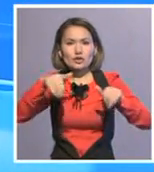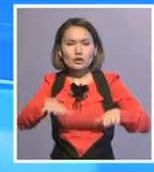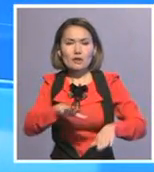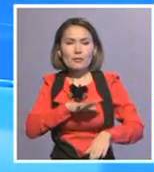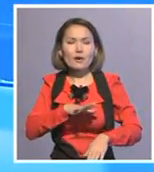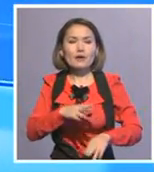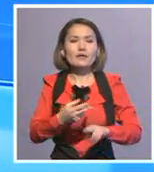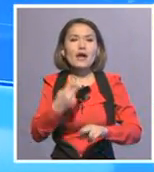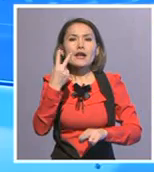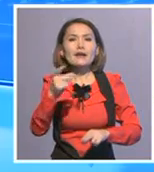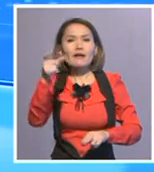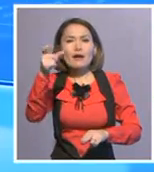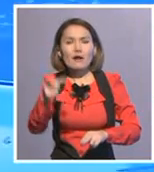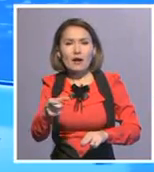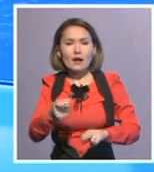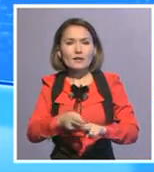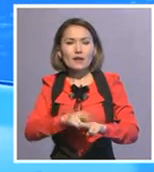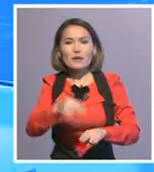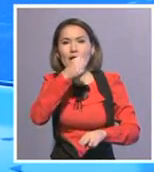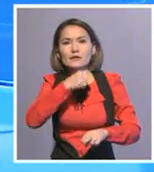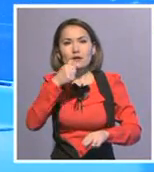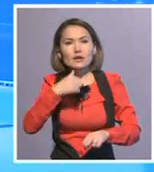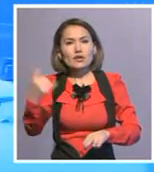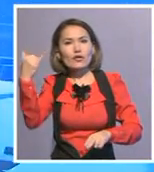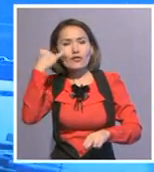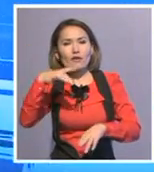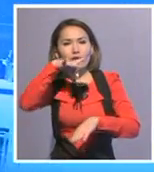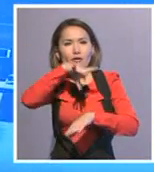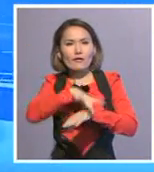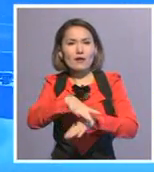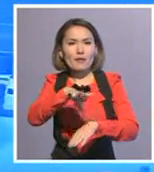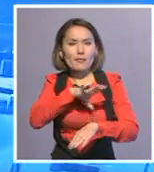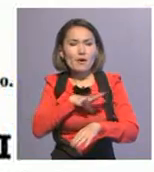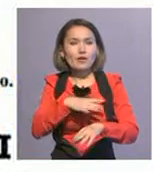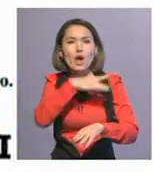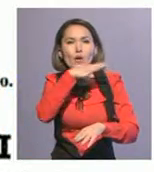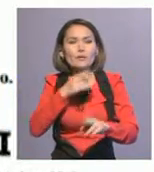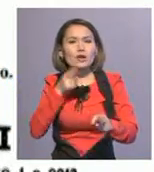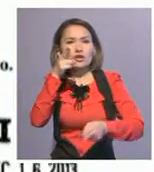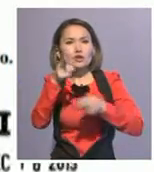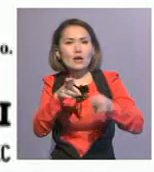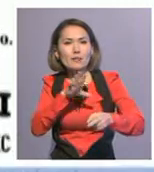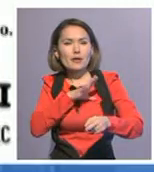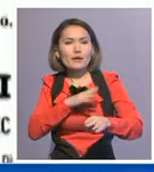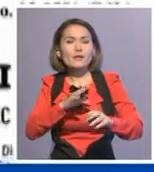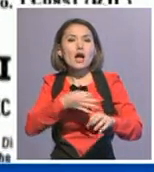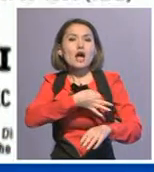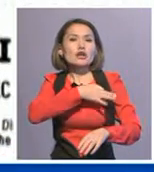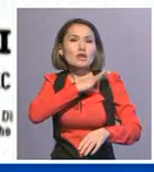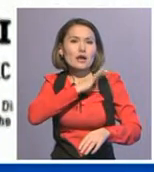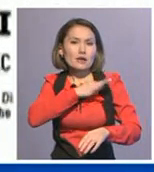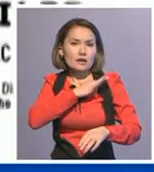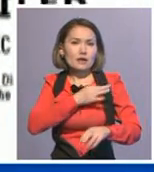екі азаматы өздерінің телефон әңгімелері жасырын тыңдалғаны туралы Барак Обама әкімшілігіне қарсы шағым берген болатын. Заңгерлердің